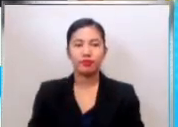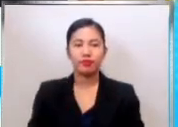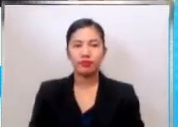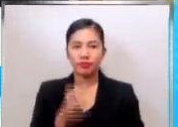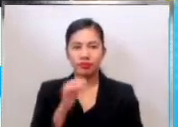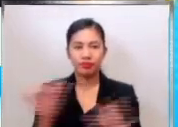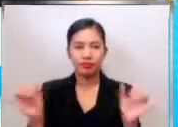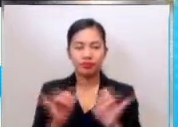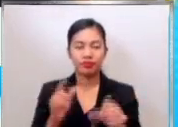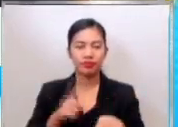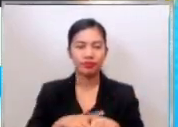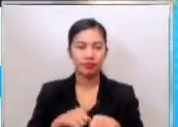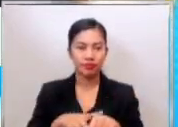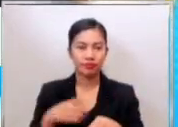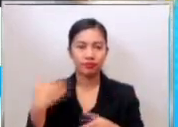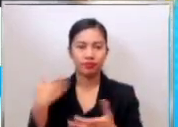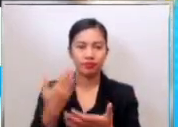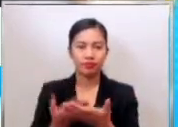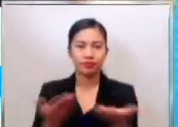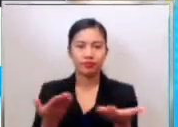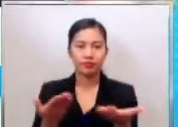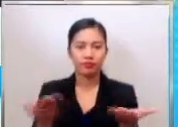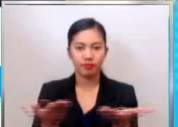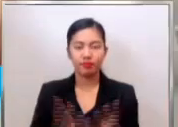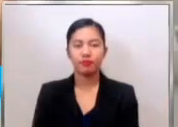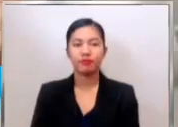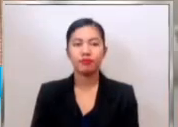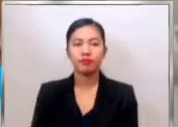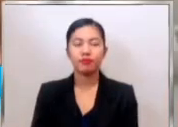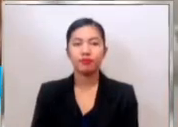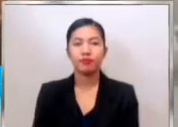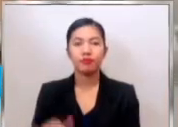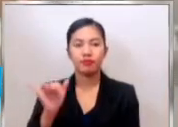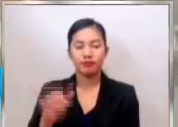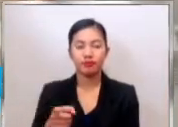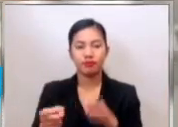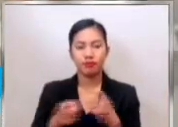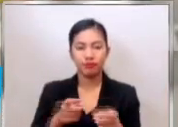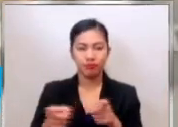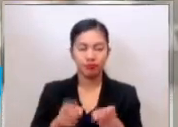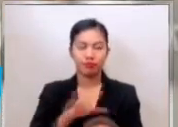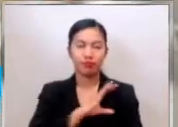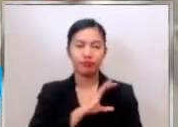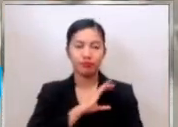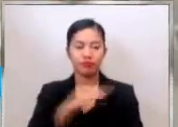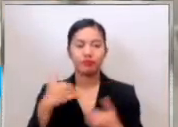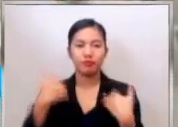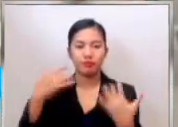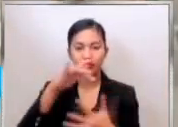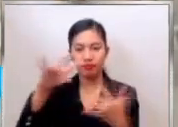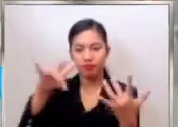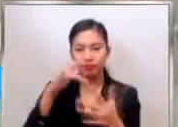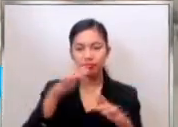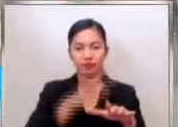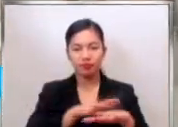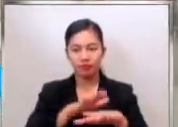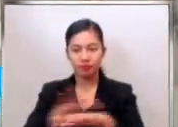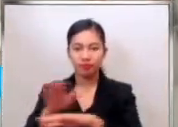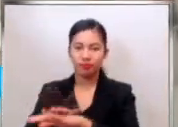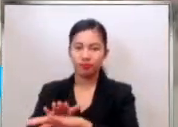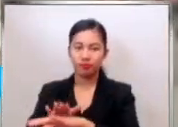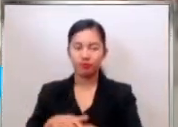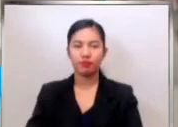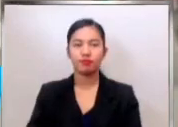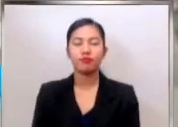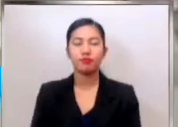ating mga kababayan. So yun yung kanila rin binabantayan, kaya umiikot-ikot din, ano, yung mga taga Manila City Hall at yung Manila Police